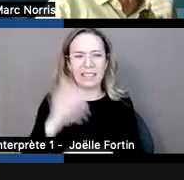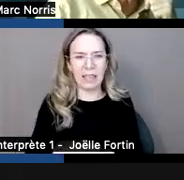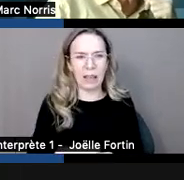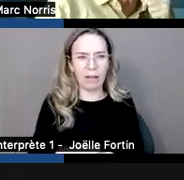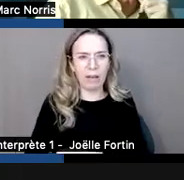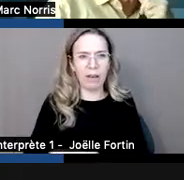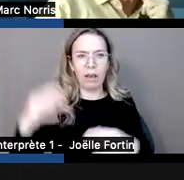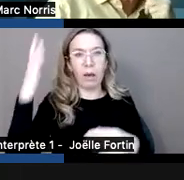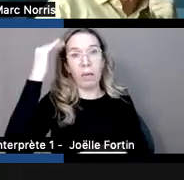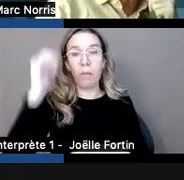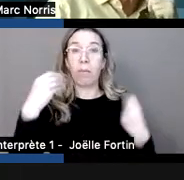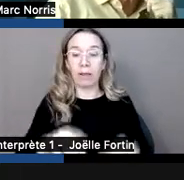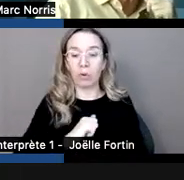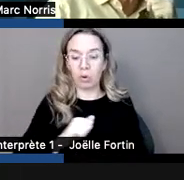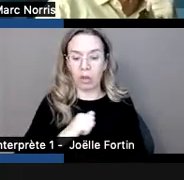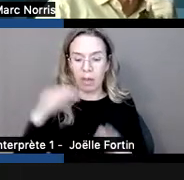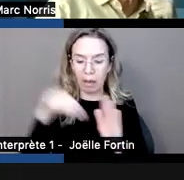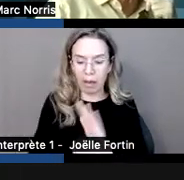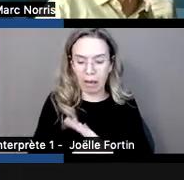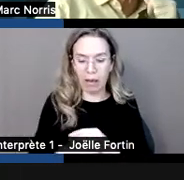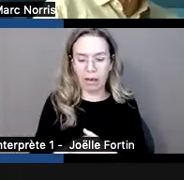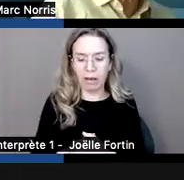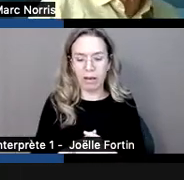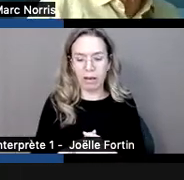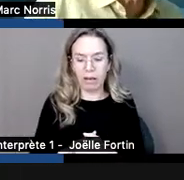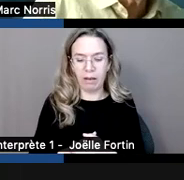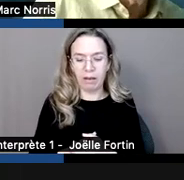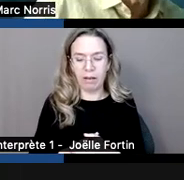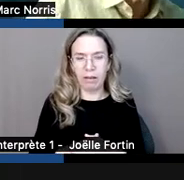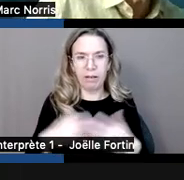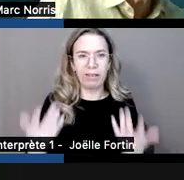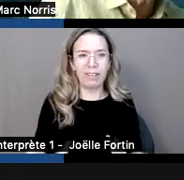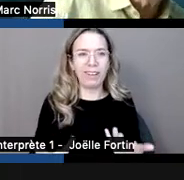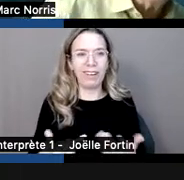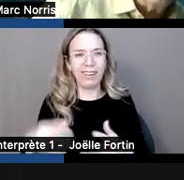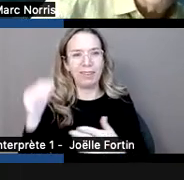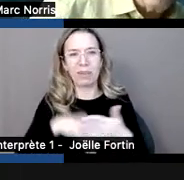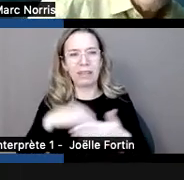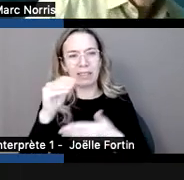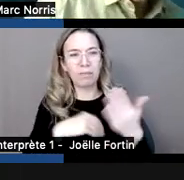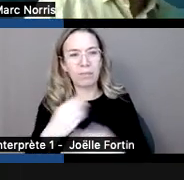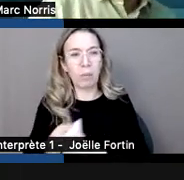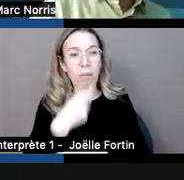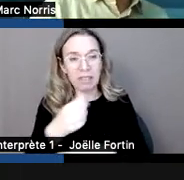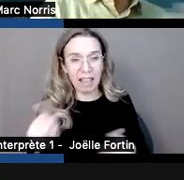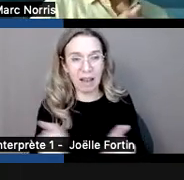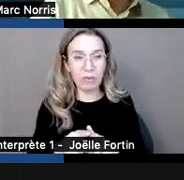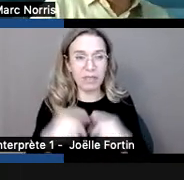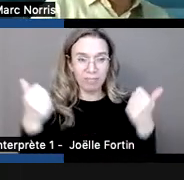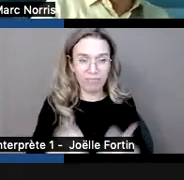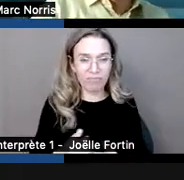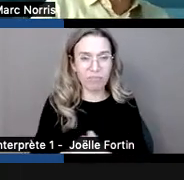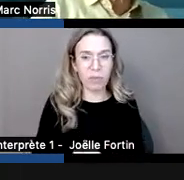de la perte d'autonomie, une augmentation de la quantité de prescriptions médicales et une baisse de qualité de vie. Il y avait un